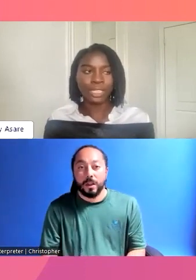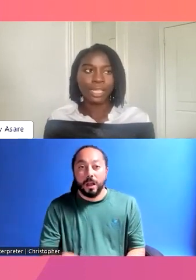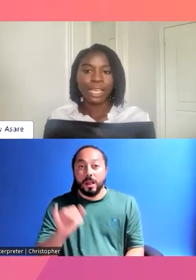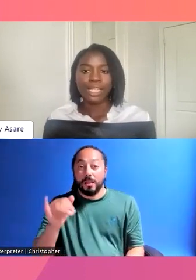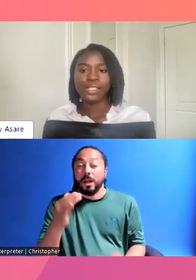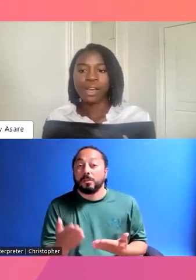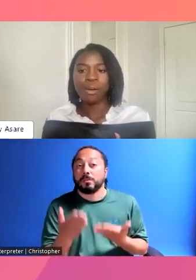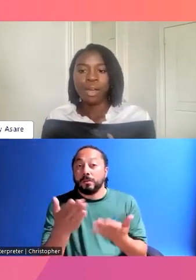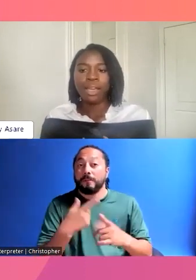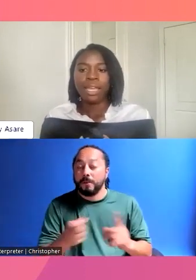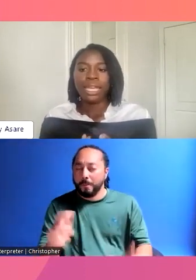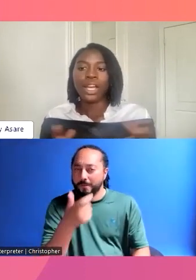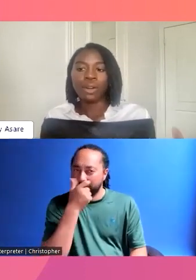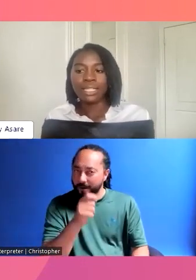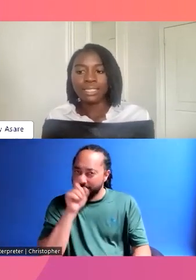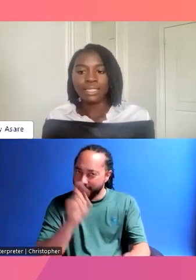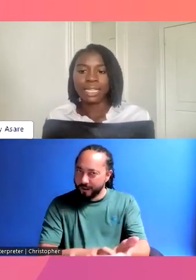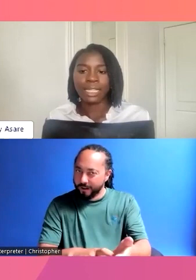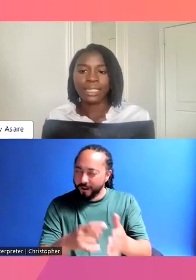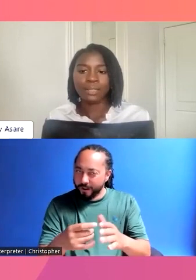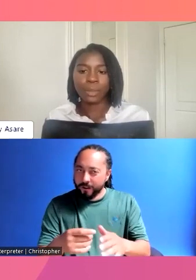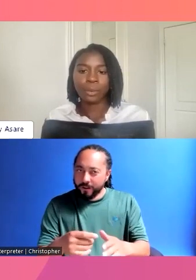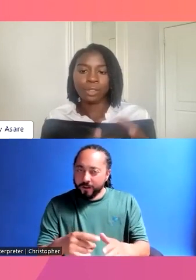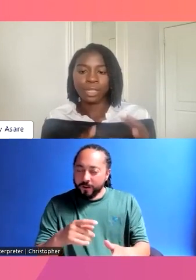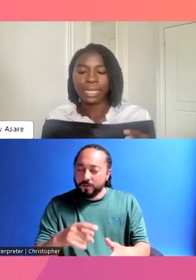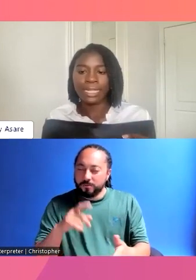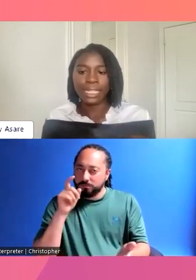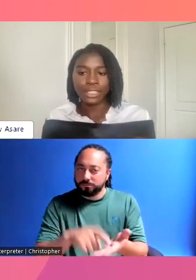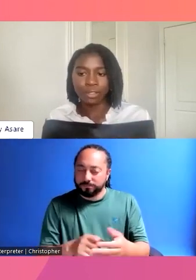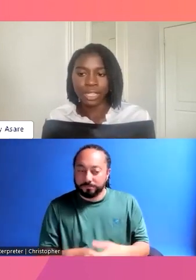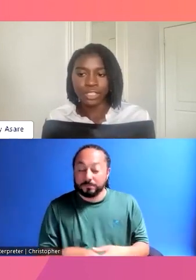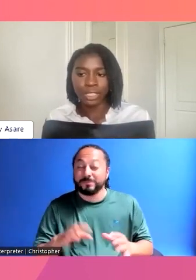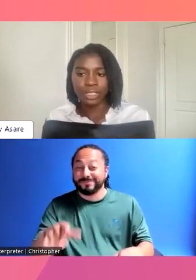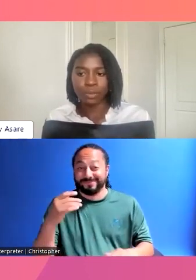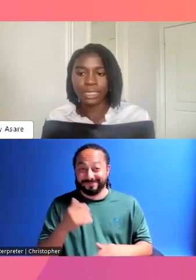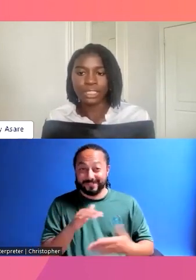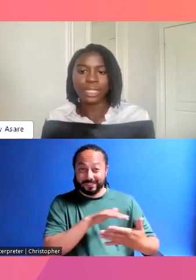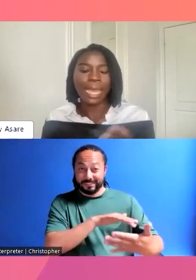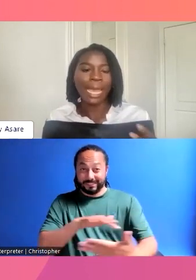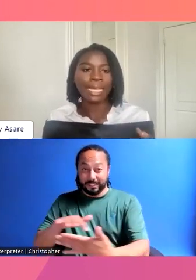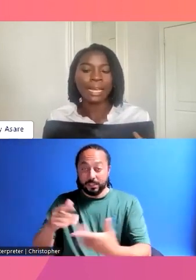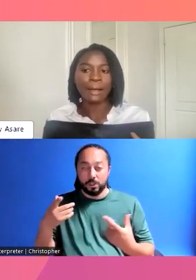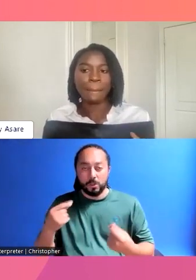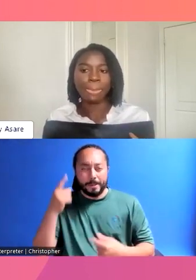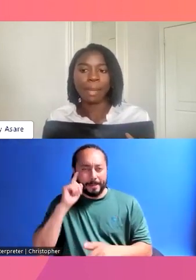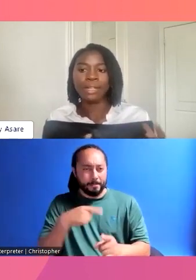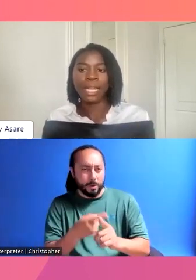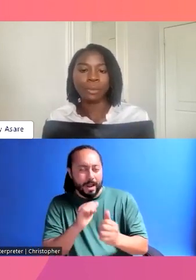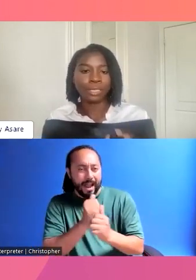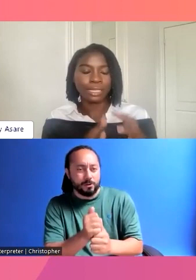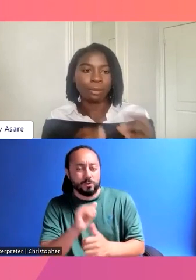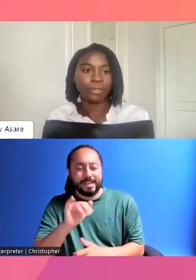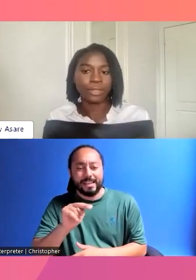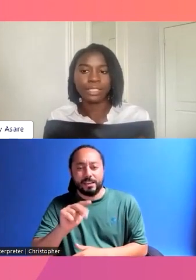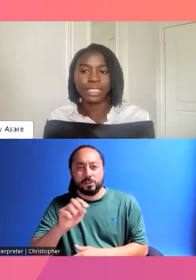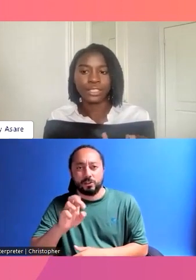Et cela provient d'une observation intéressante. Dans cette étude, lorsqu'on a